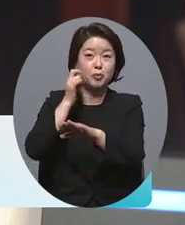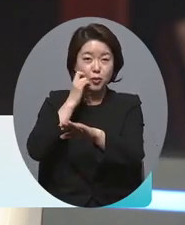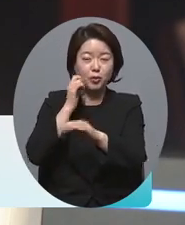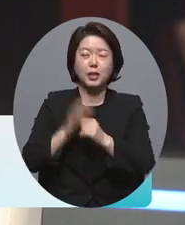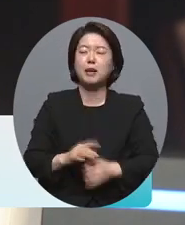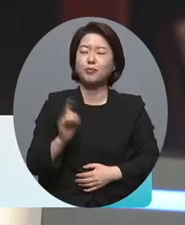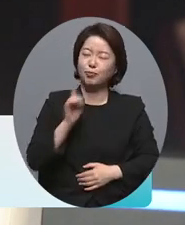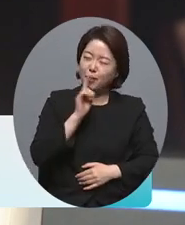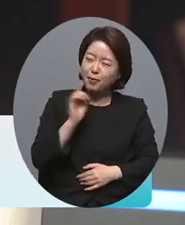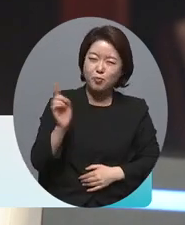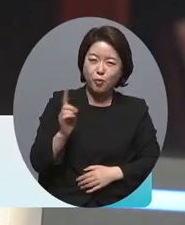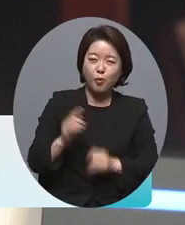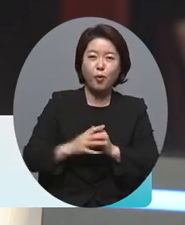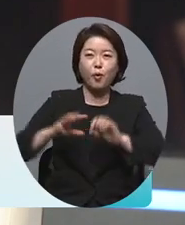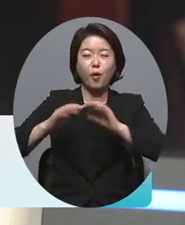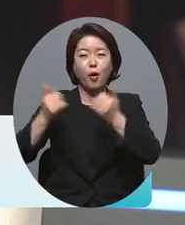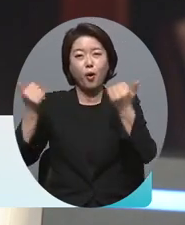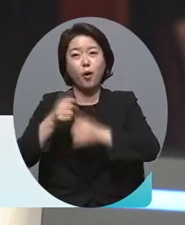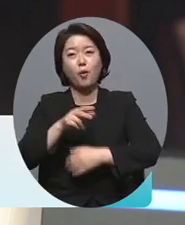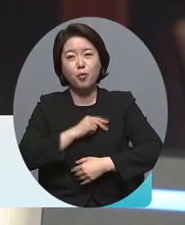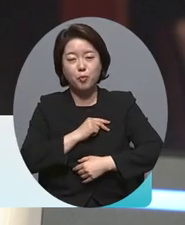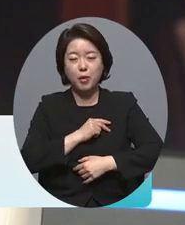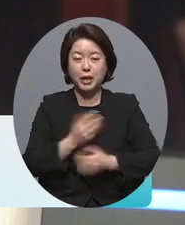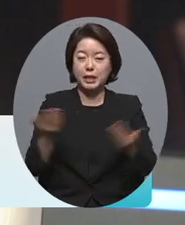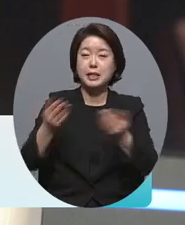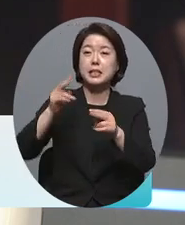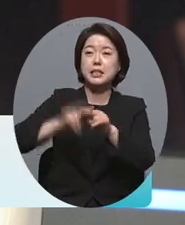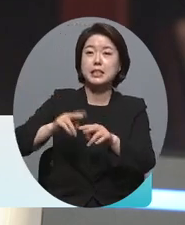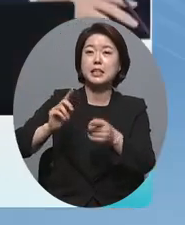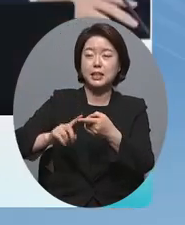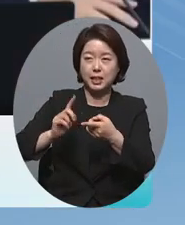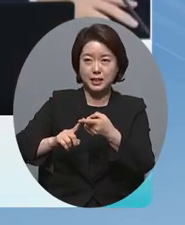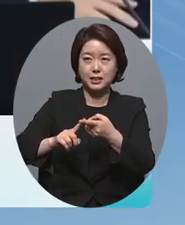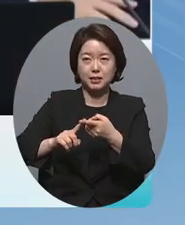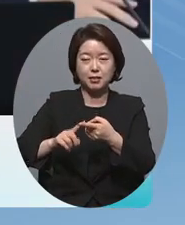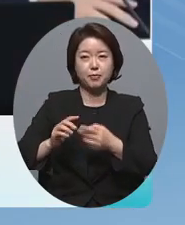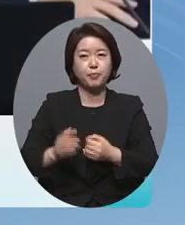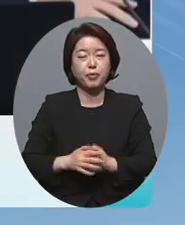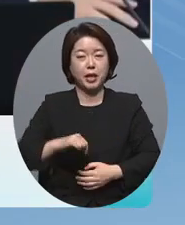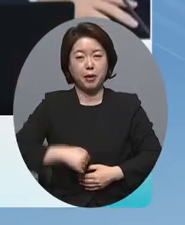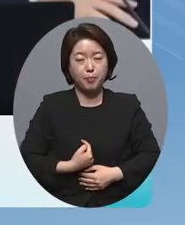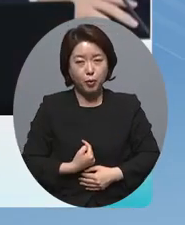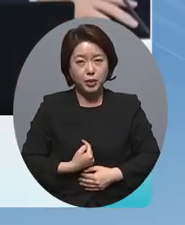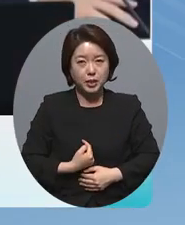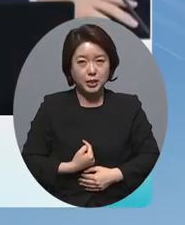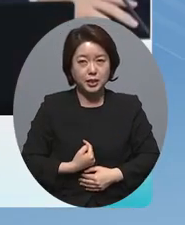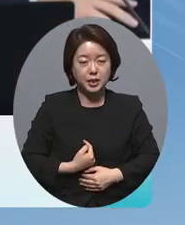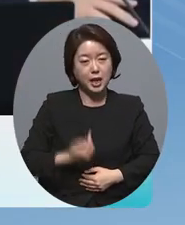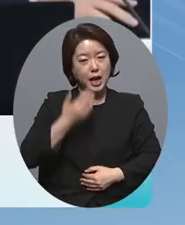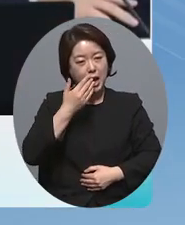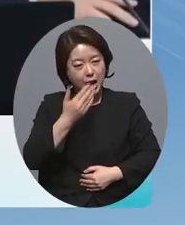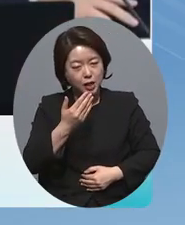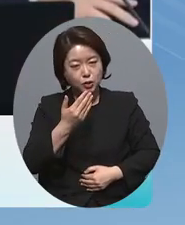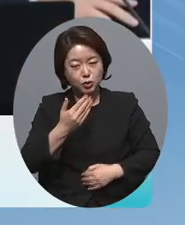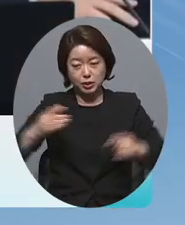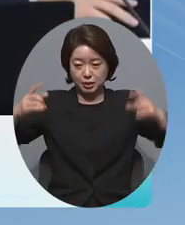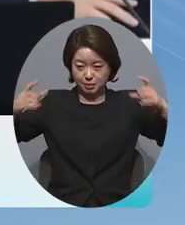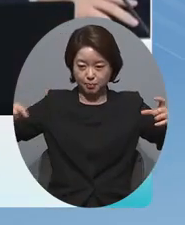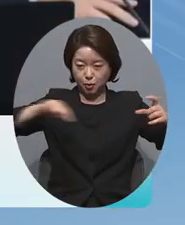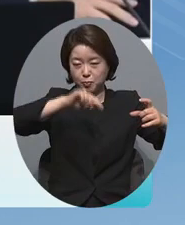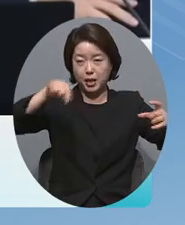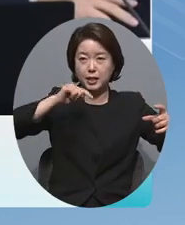무슨 얘기냐면 보통 국회의원은 직무에 관해서 그 본인이 할 수 있는 그 범위